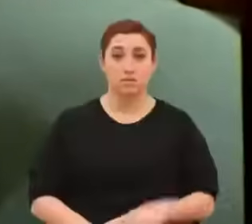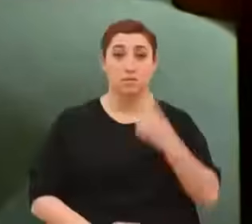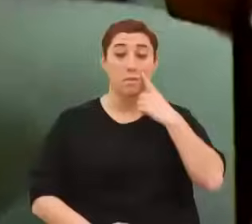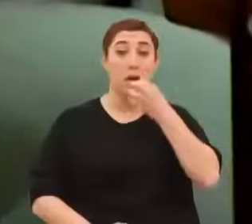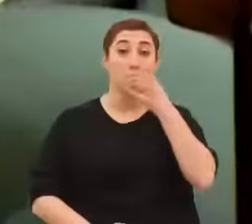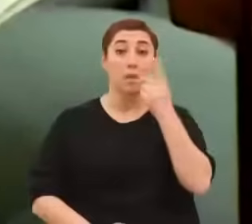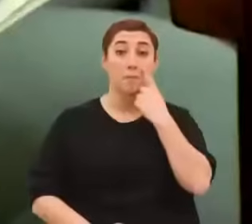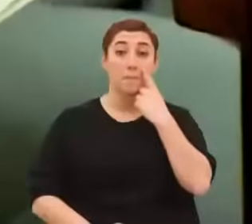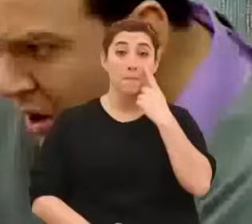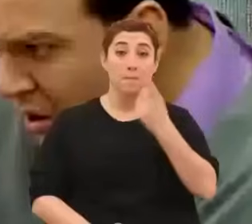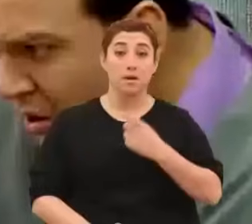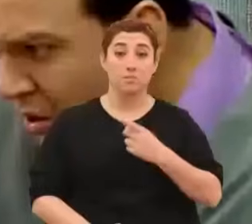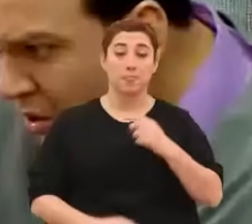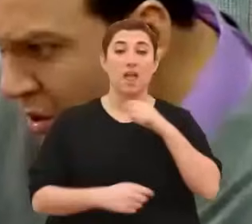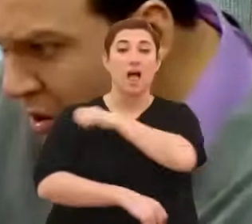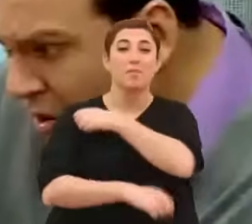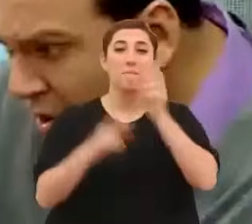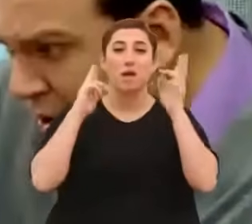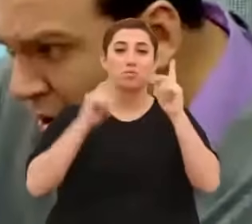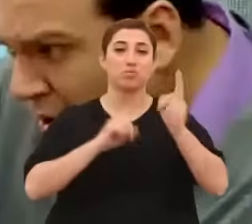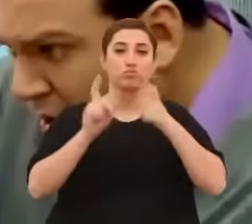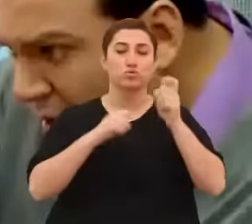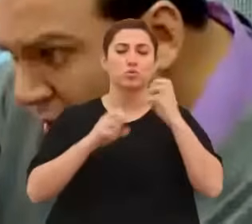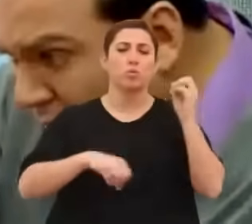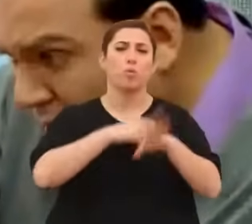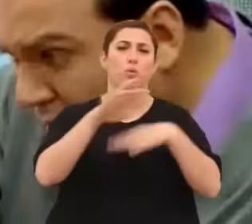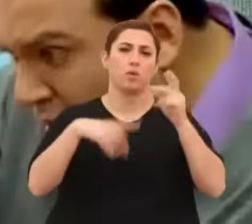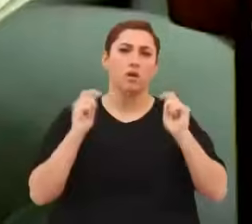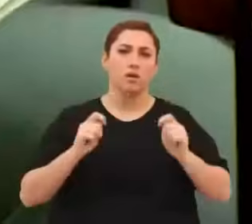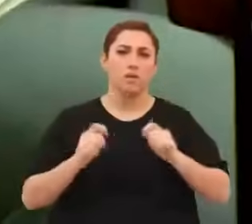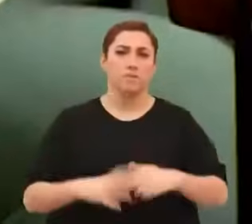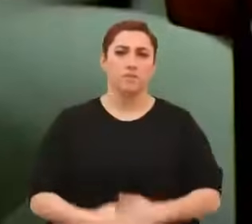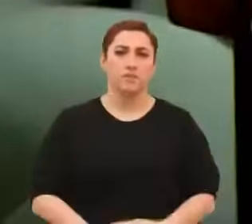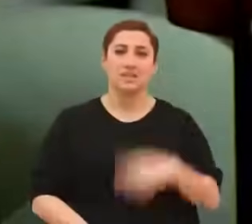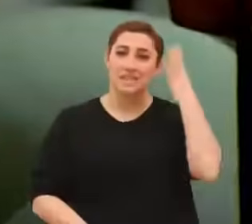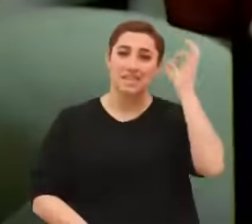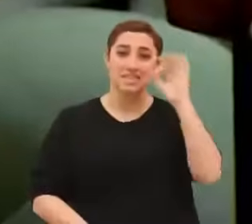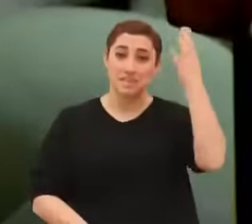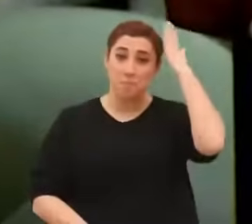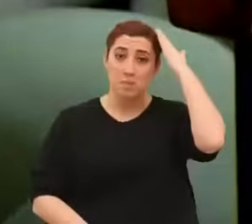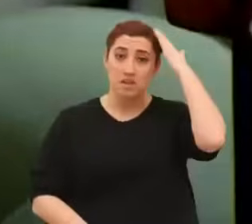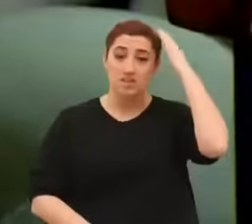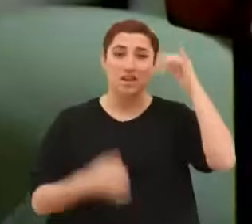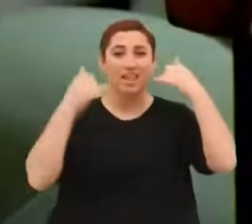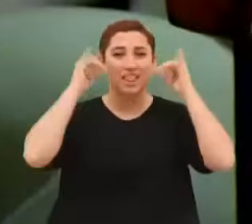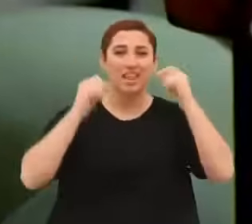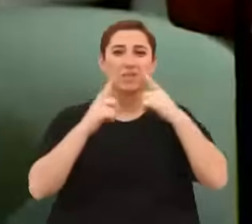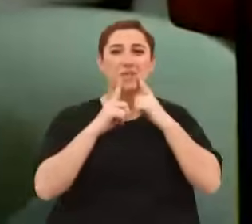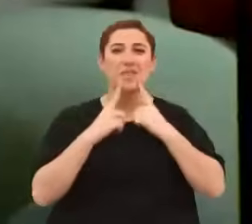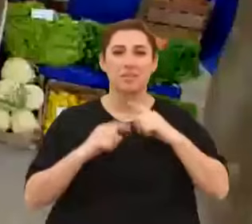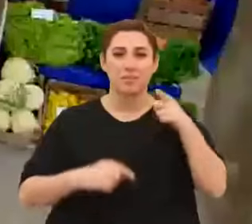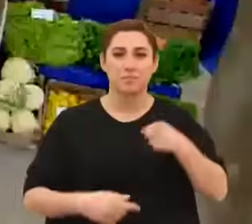Bak habere, bak habere. Alman berberin buluşu ortalığı karıştırdı. Saçsız başa inek